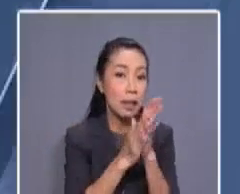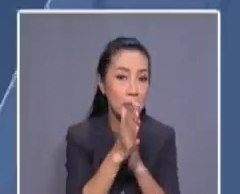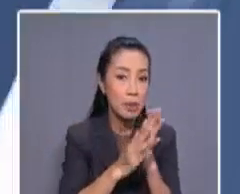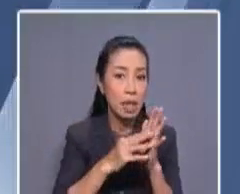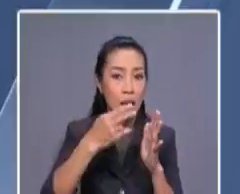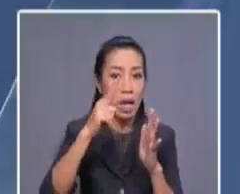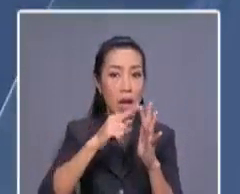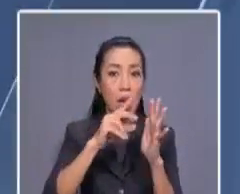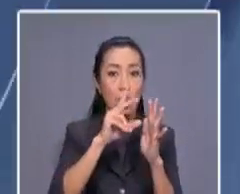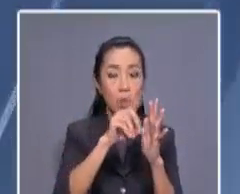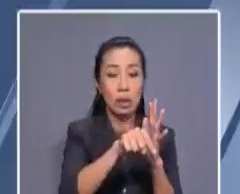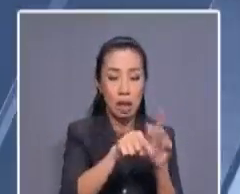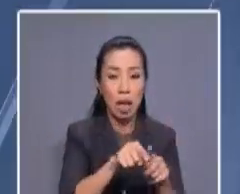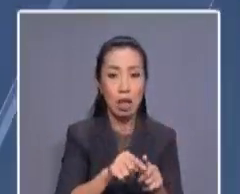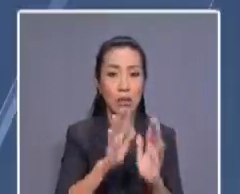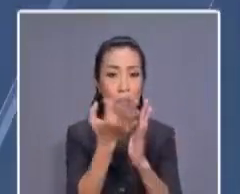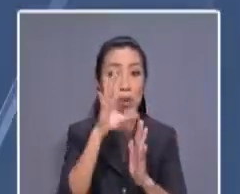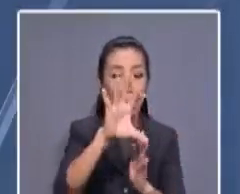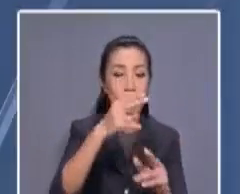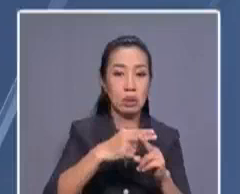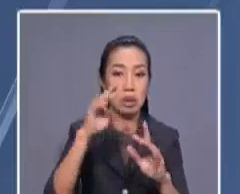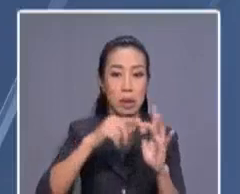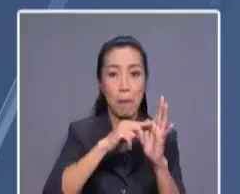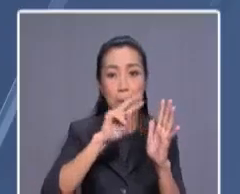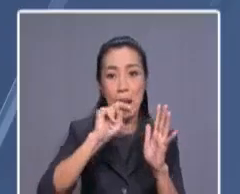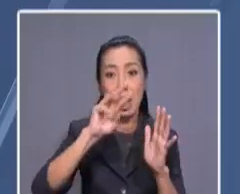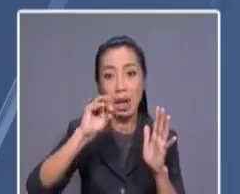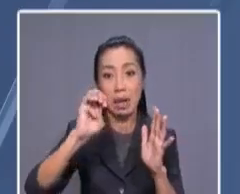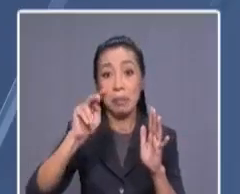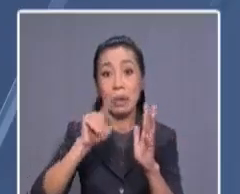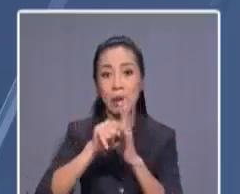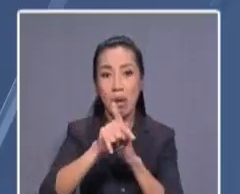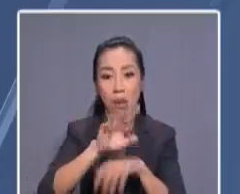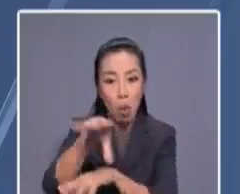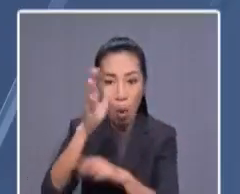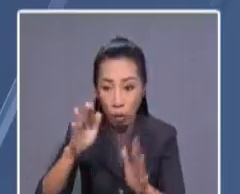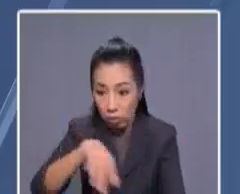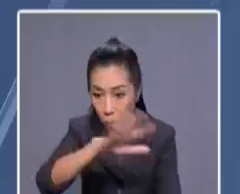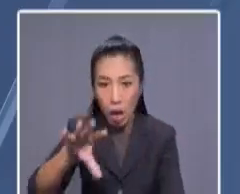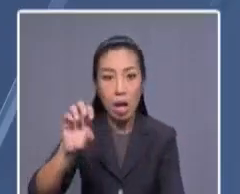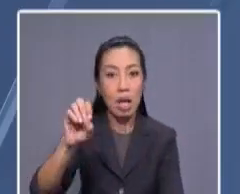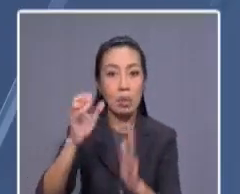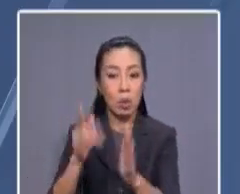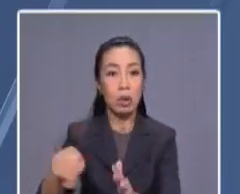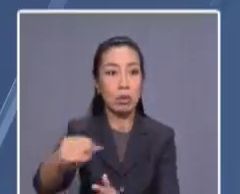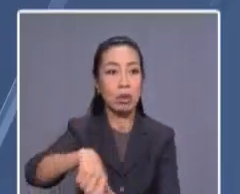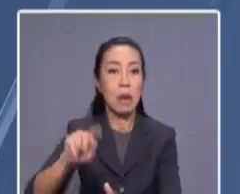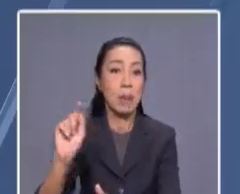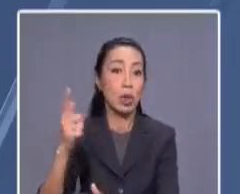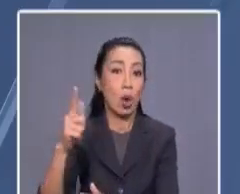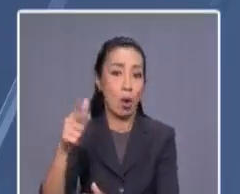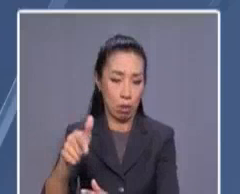บ้านมิ้นบ้านเต็ง1หลังที่7อะไรเงี้ยนะคะก็เอาเป็นว่ามีผู้เสียหายเพิ่มเข้ามาอีก50คนนะที่เล่นทองเก็งกำ